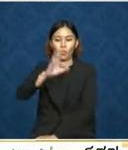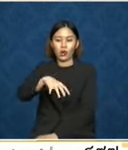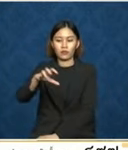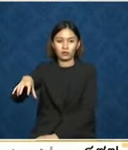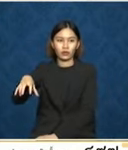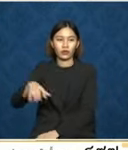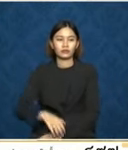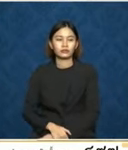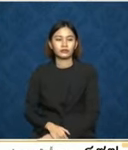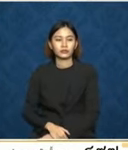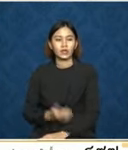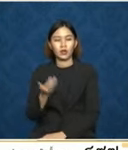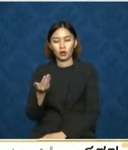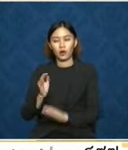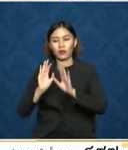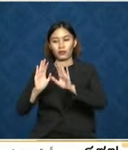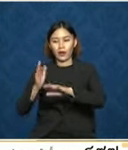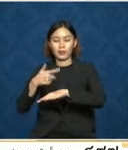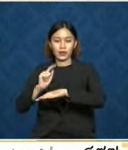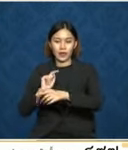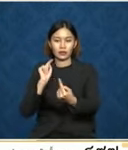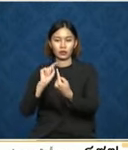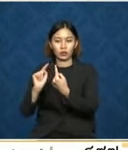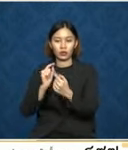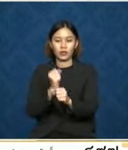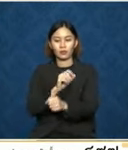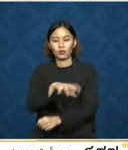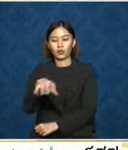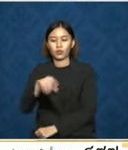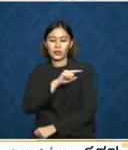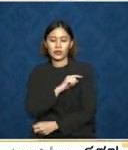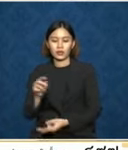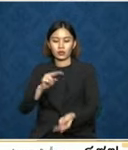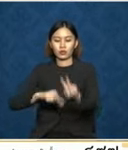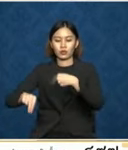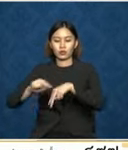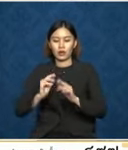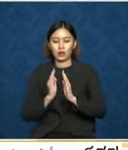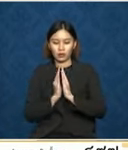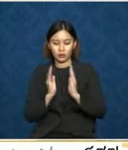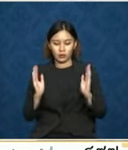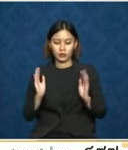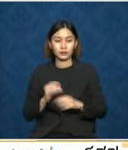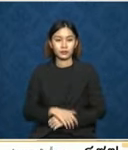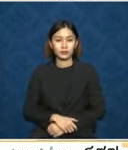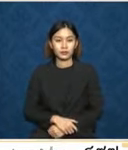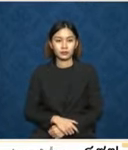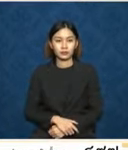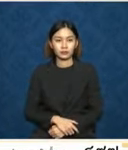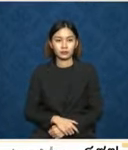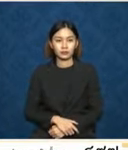ก้อนค่ะก็ขอฝากท่านประธานผ่านไปยังหน่วยงานที่เกี่ยวข้องด้วยค่ะกราบขอบพระคุณ